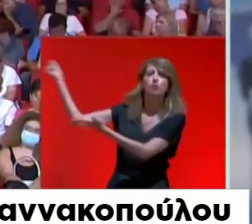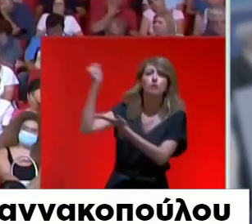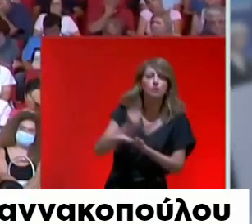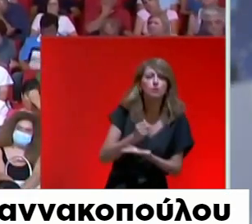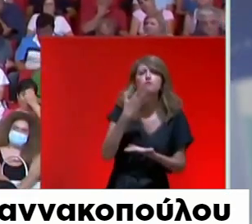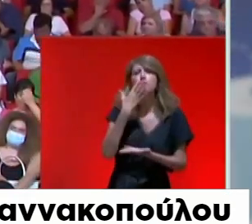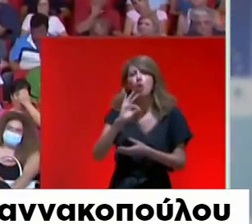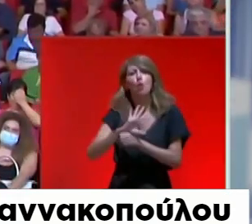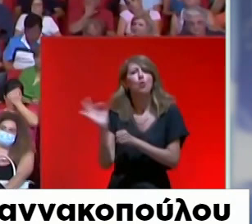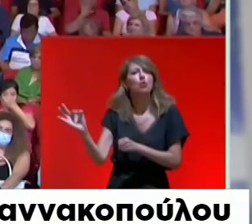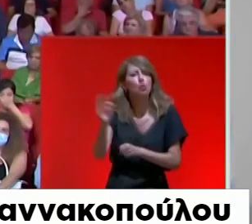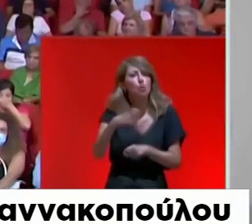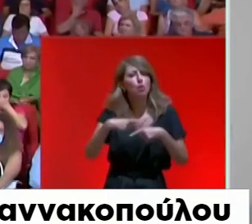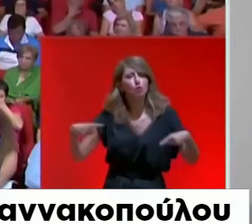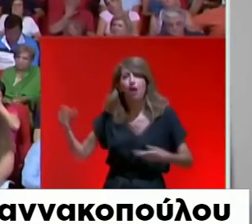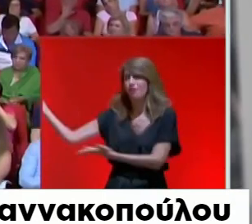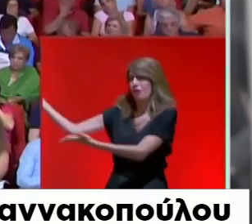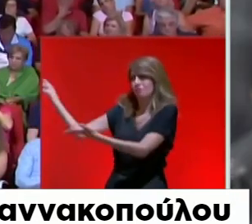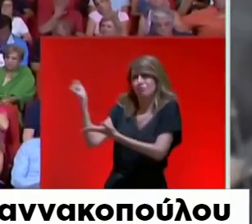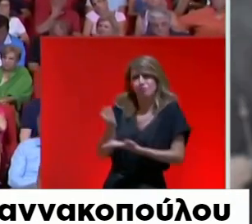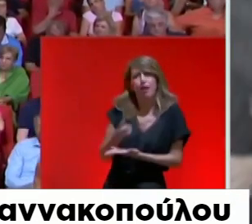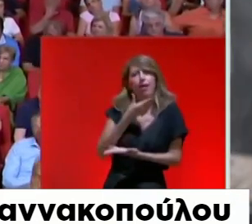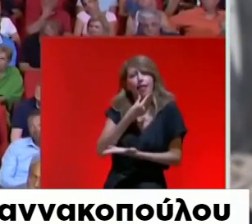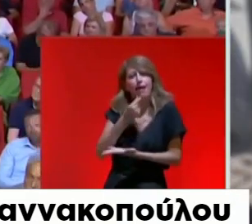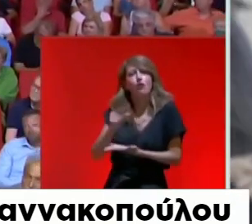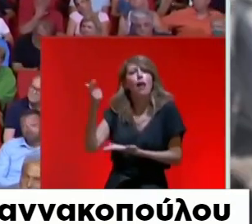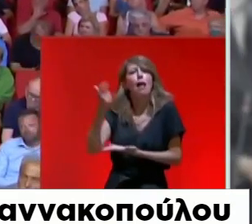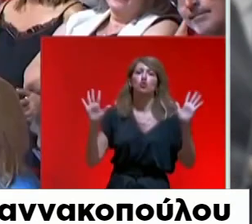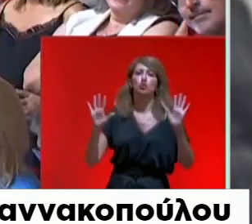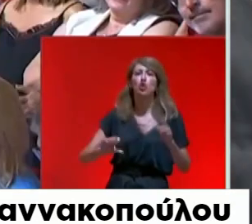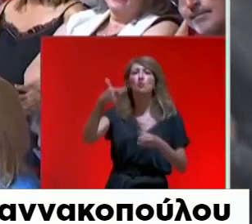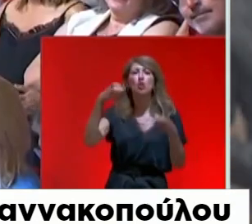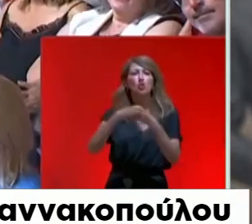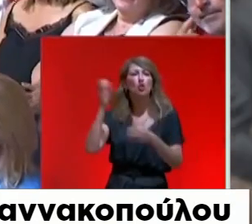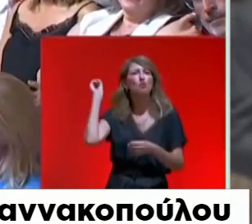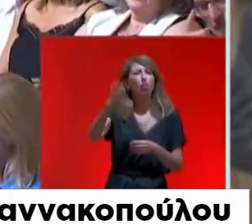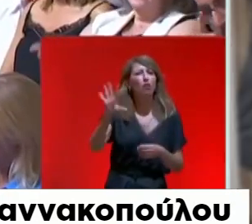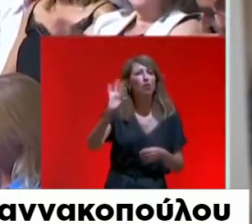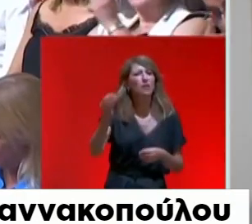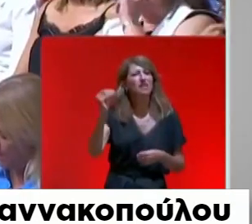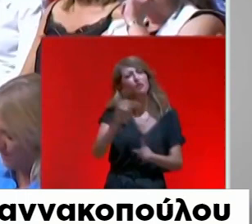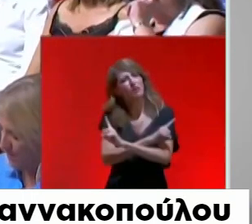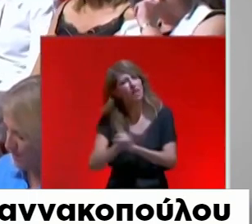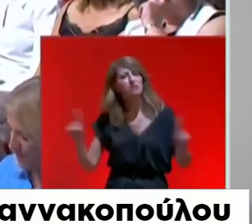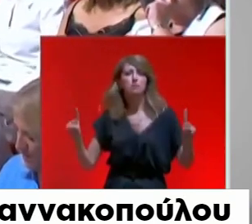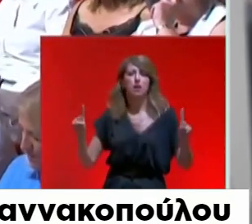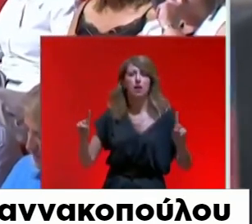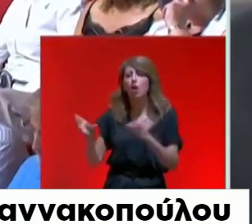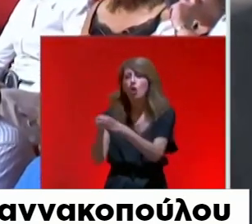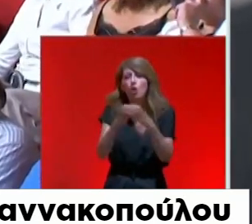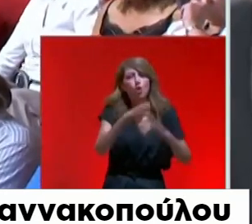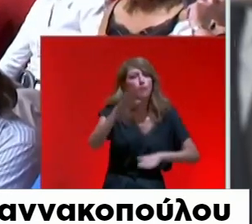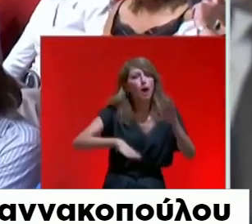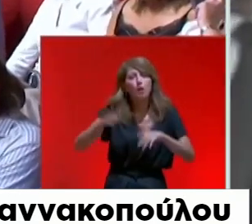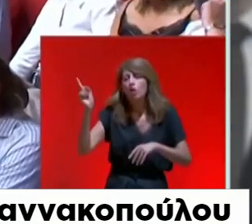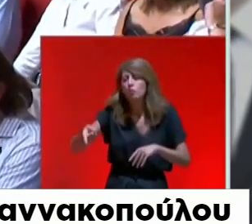ότι ανεξάρτητα από το αποτέλεσμα, είτε θα έχουμε 1 ή 2 γύρους, είμαστε αποφασισμένοι να προχωρήσουμε με ενότητα, με συντροφικότητα. Όποιον